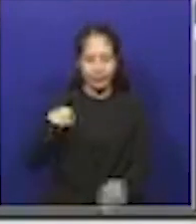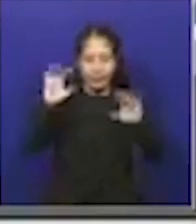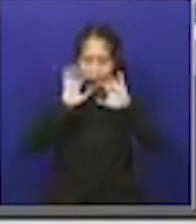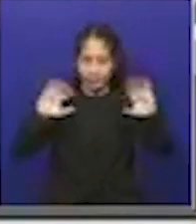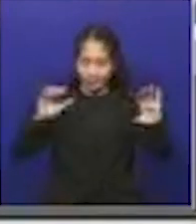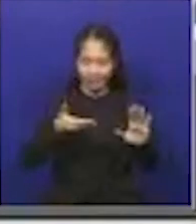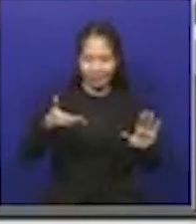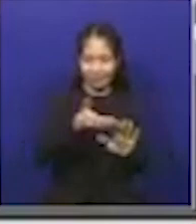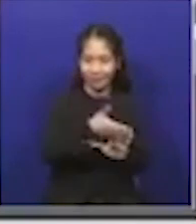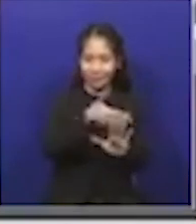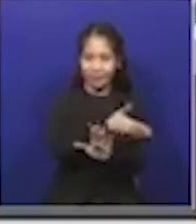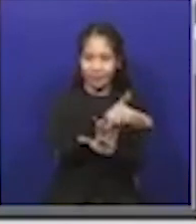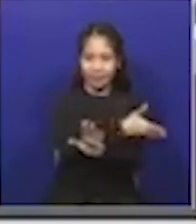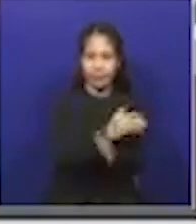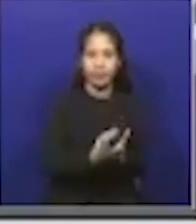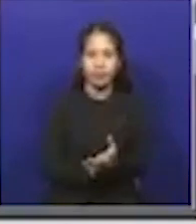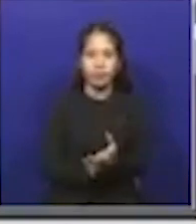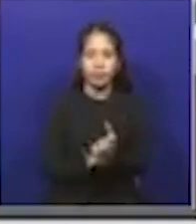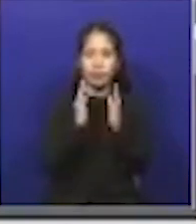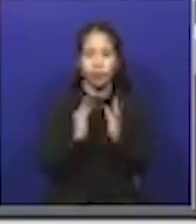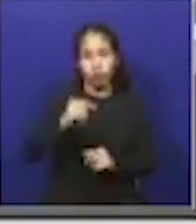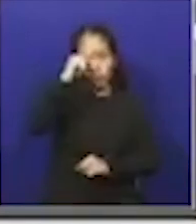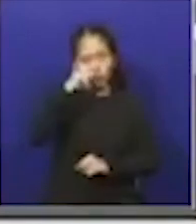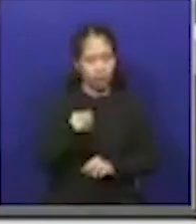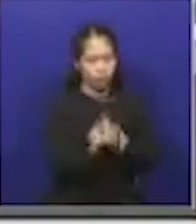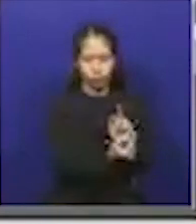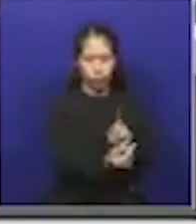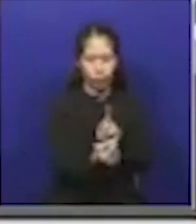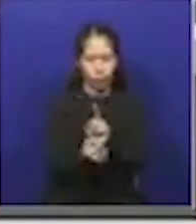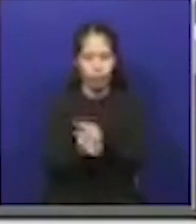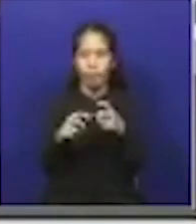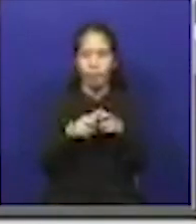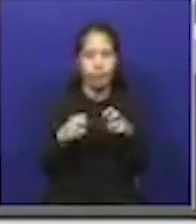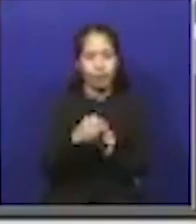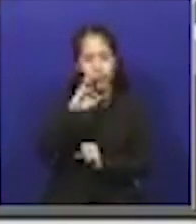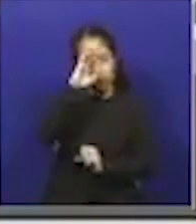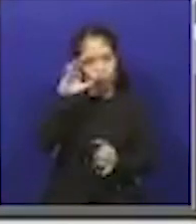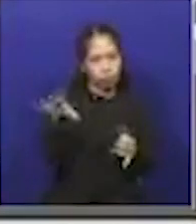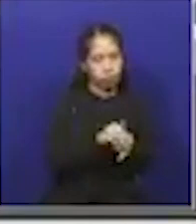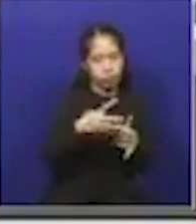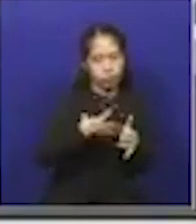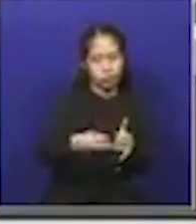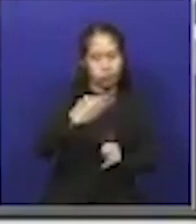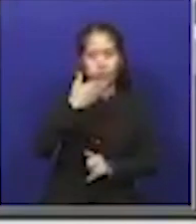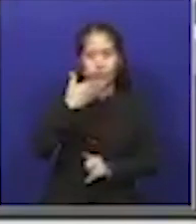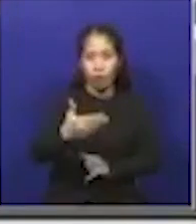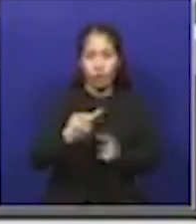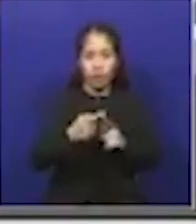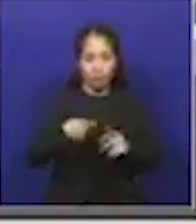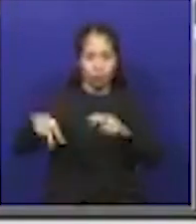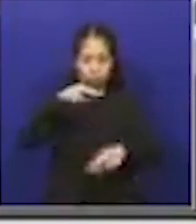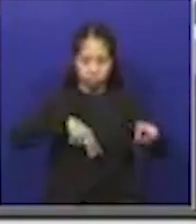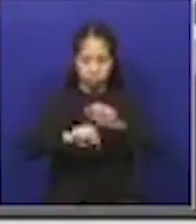ที่ผ่านมาและคนไทยก็เผชิญกับการแพร่ระบาดเนี่ยเราสามารถควบคุม